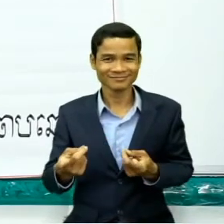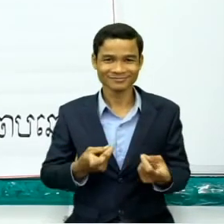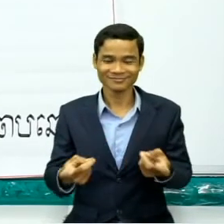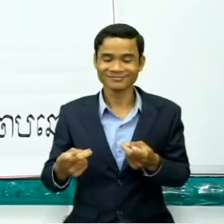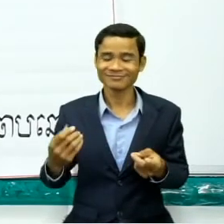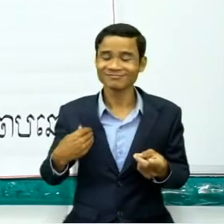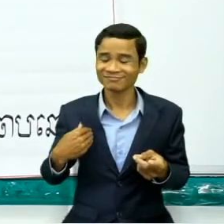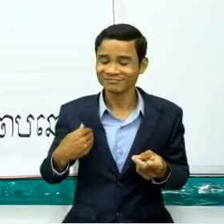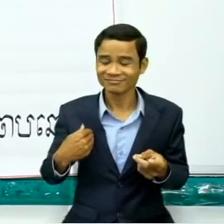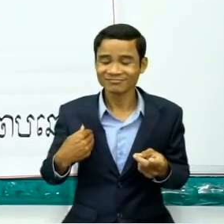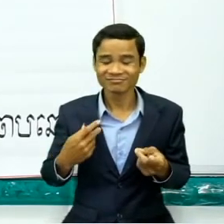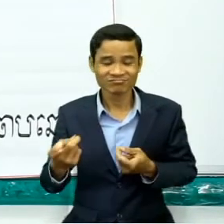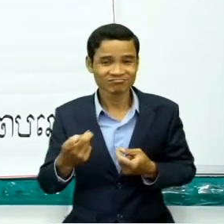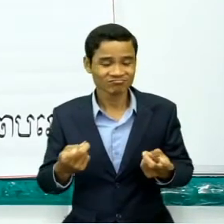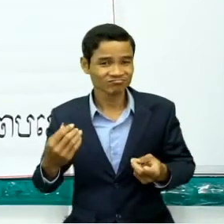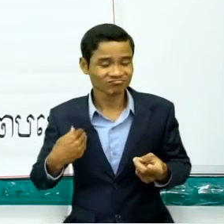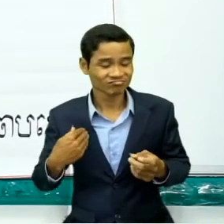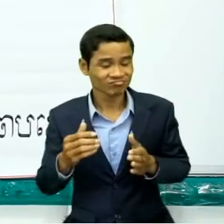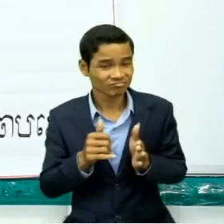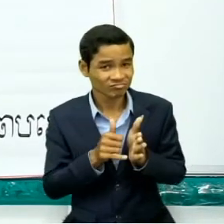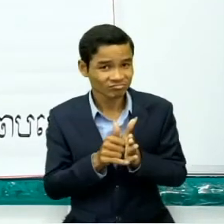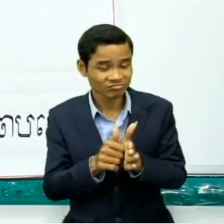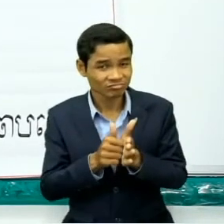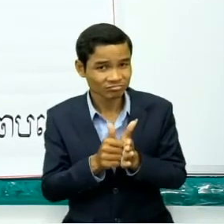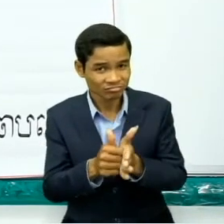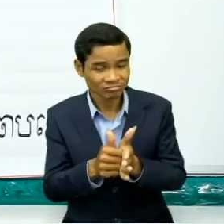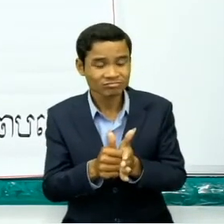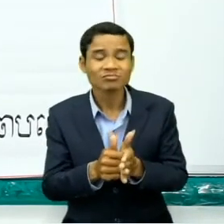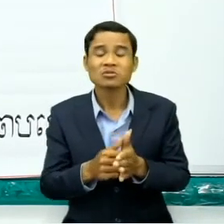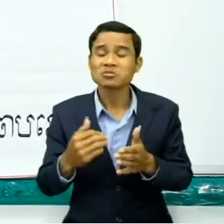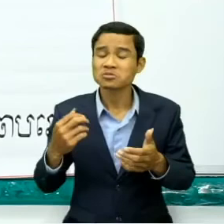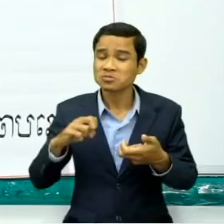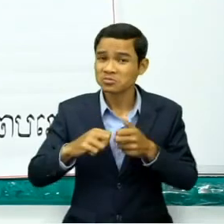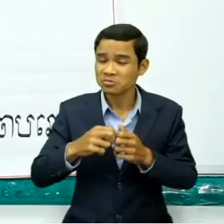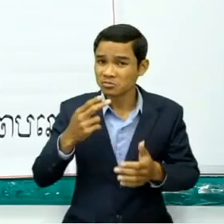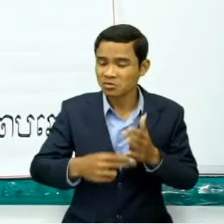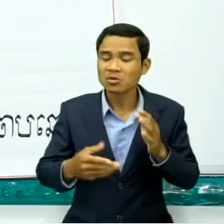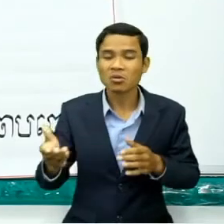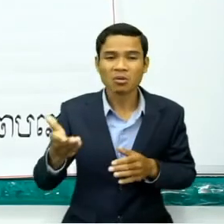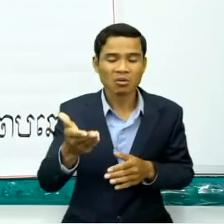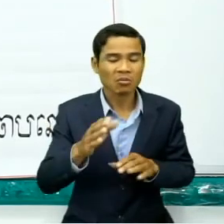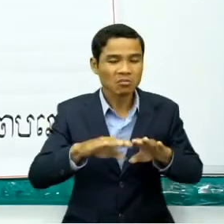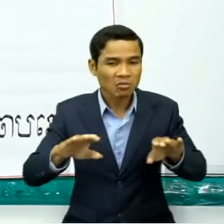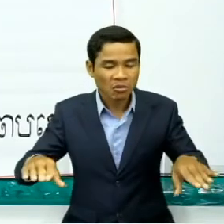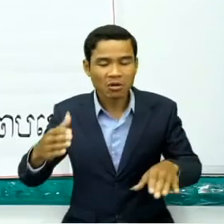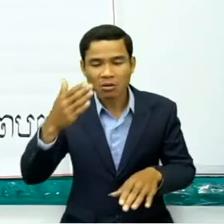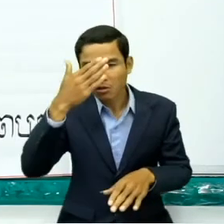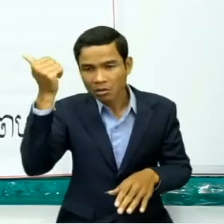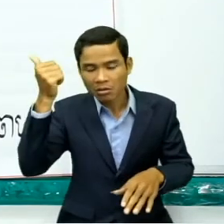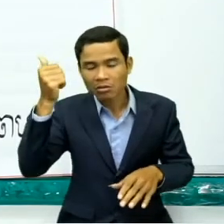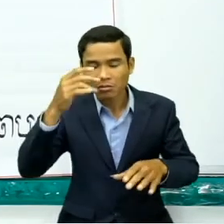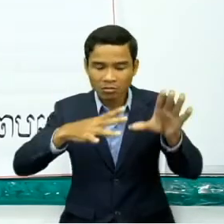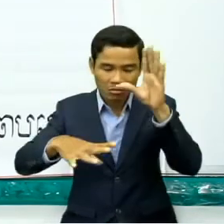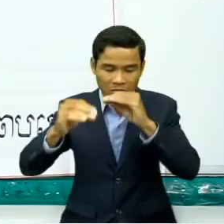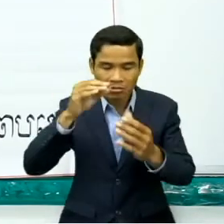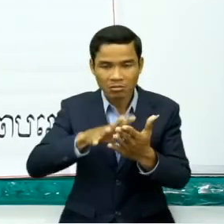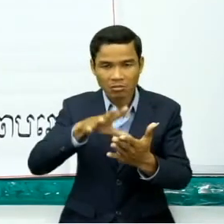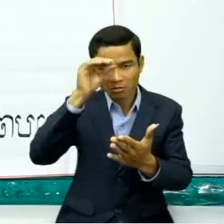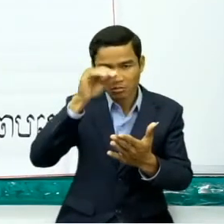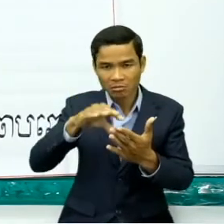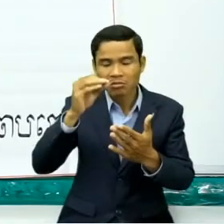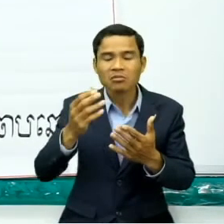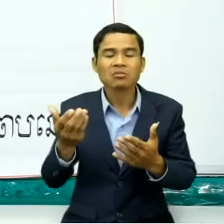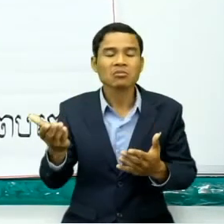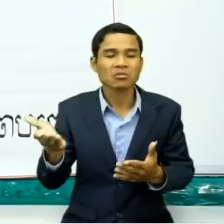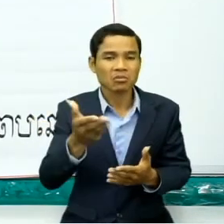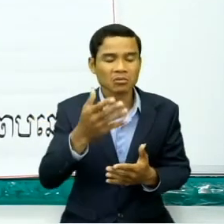Chà, đôi chía con tội tội nhắn ba con phleng phleng phleng bị ca sắc. Sạc xa, dân ná, ba con mình bàn sạc xa tê, cứ à nà cụt